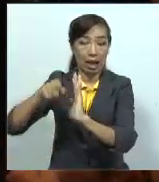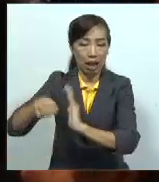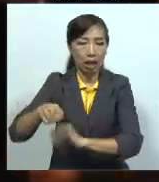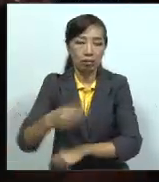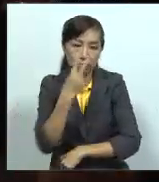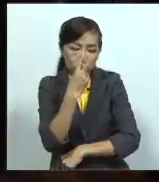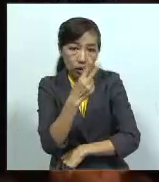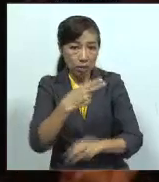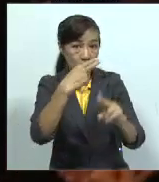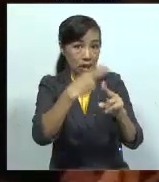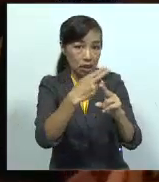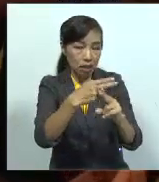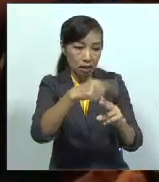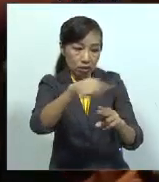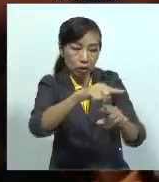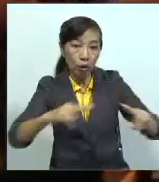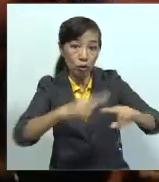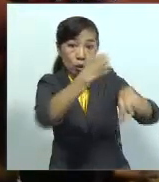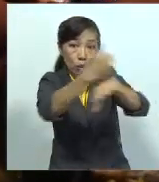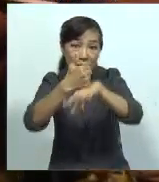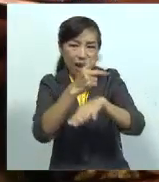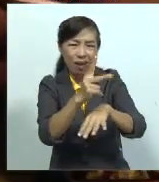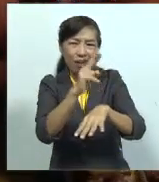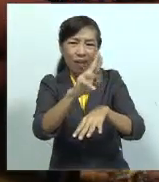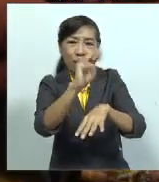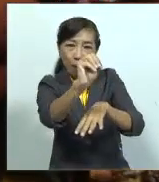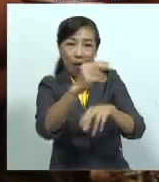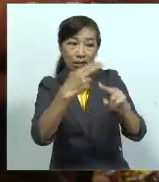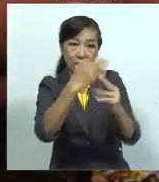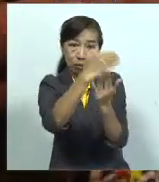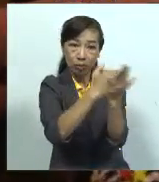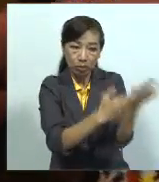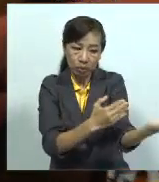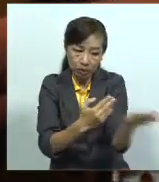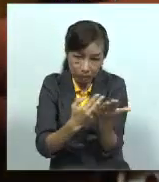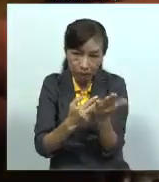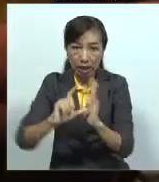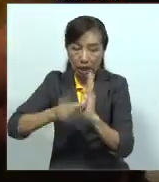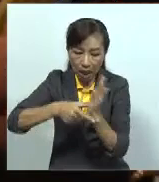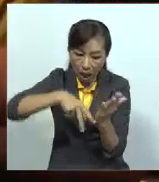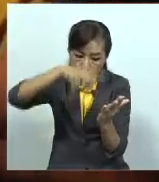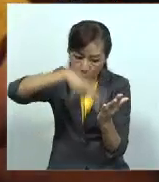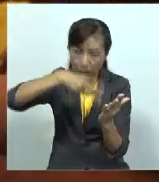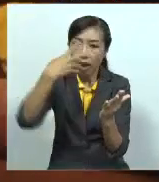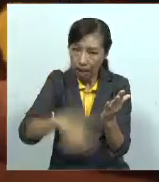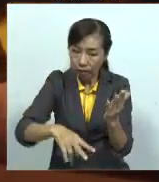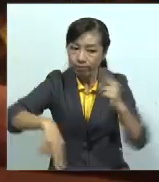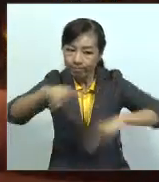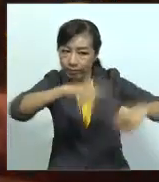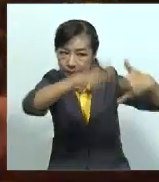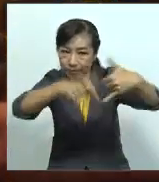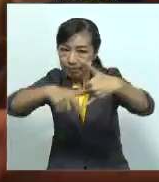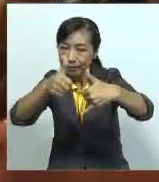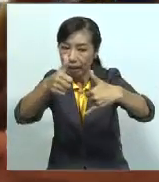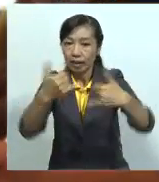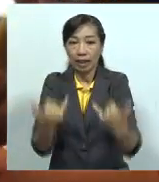ของผู้ที่ได้รับการเสนอชื่อเป็นรัฐมนตรีครบหมดแล้วและส่งถึงมือนายกรัฐมนตรีแล้วครับจากนั้นทุกอย่างจะ